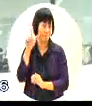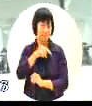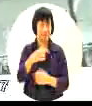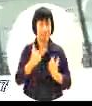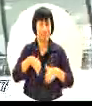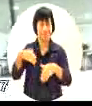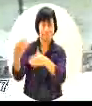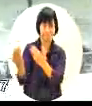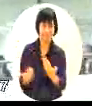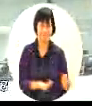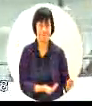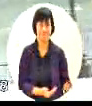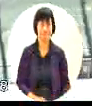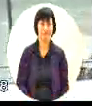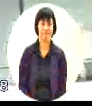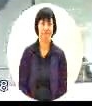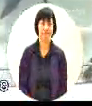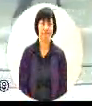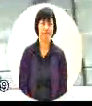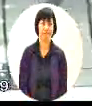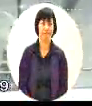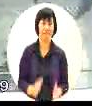欢迎一下。